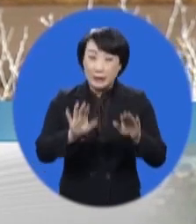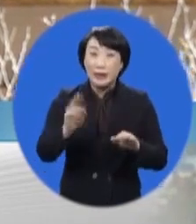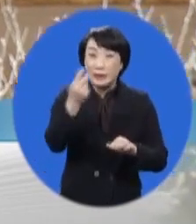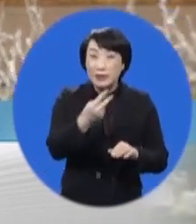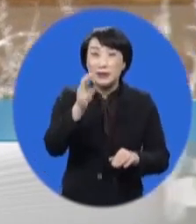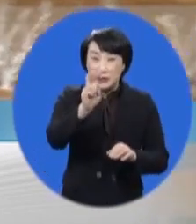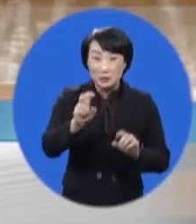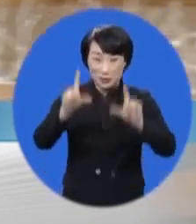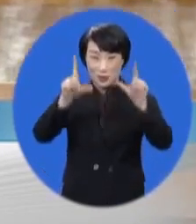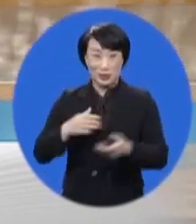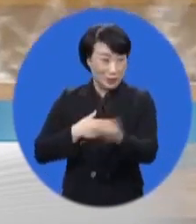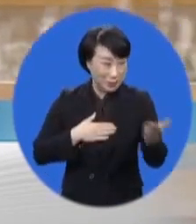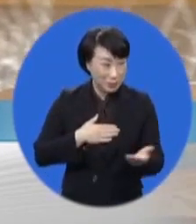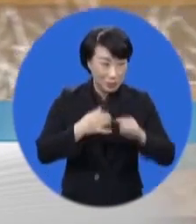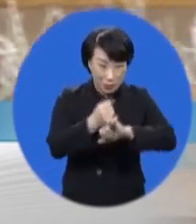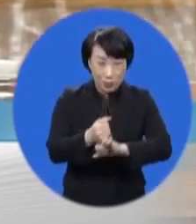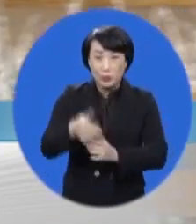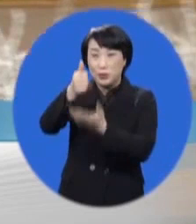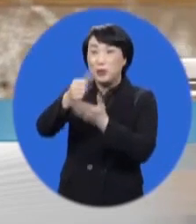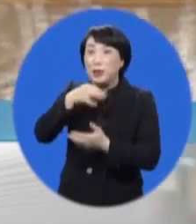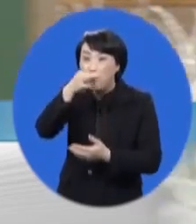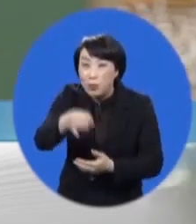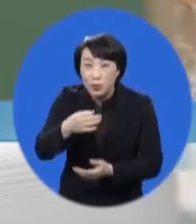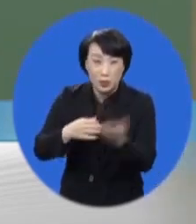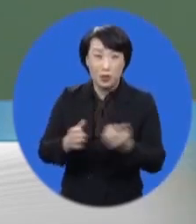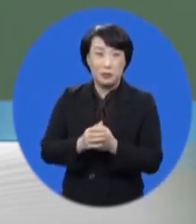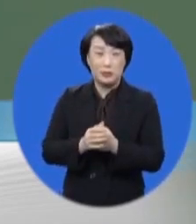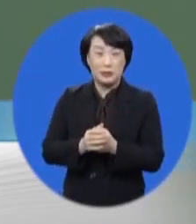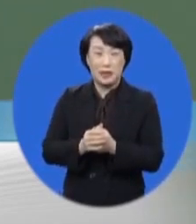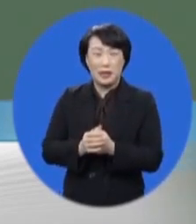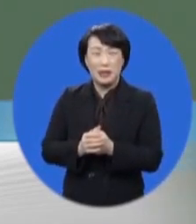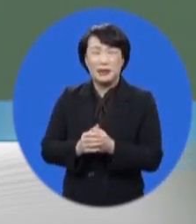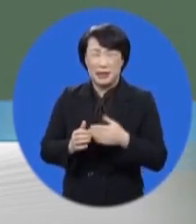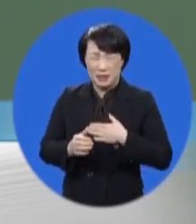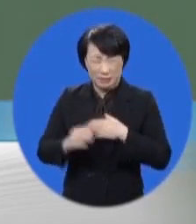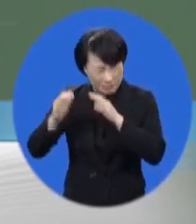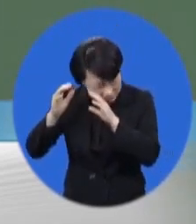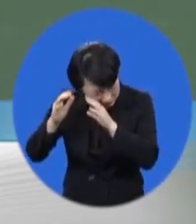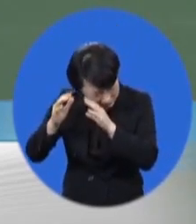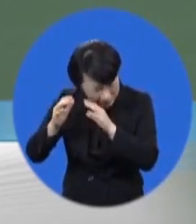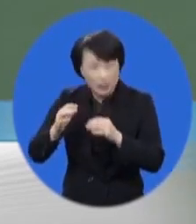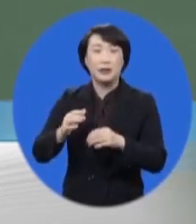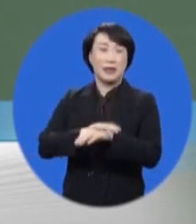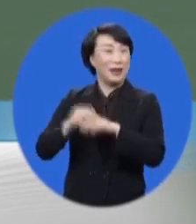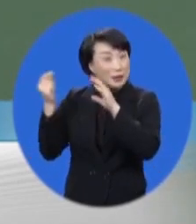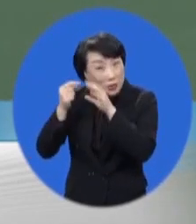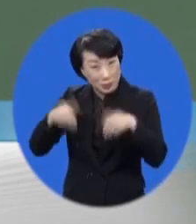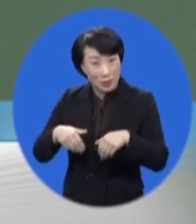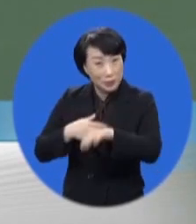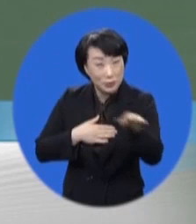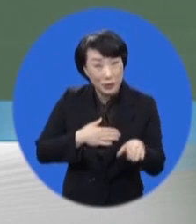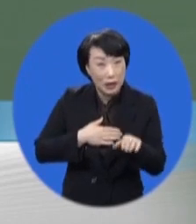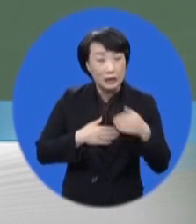2020년도는 우리는 반드시 주님의 목소리를 애절하게 들려지는 목소리를 듣고